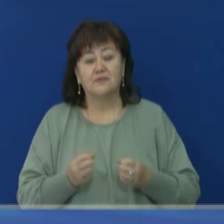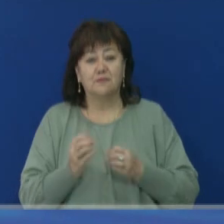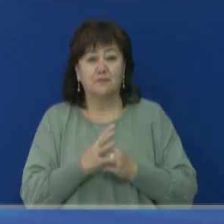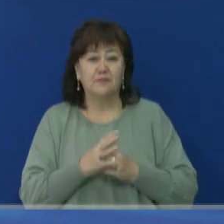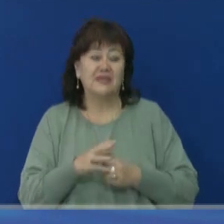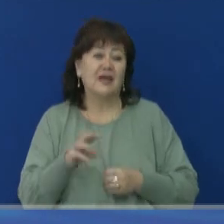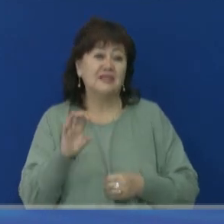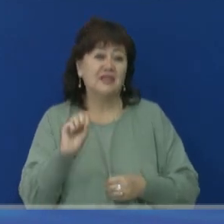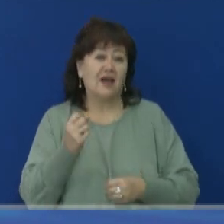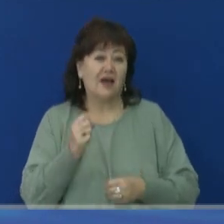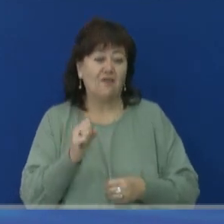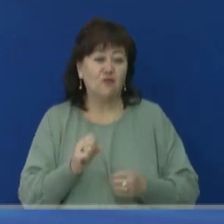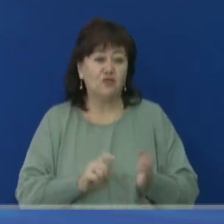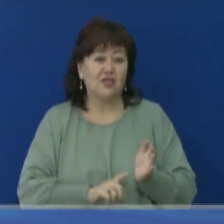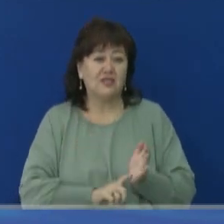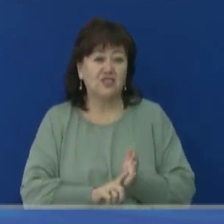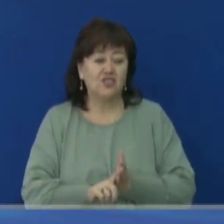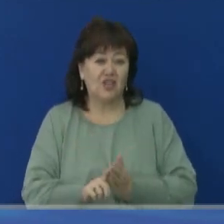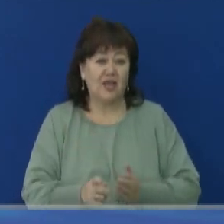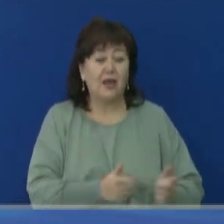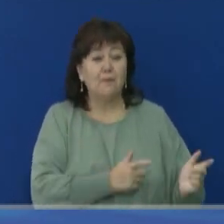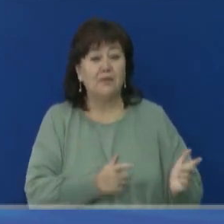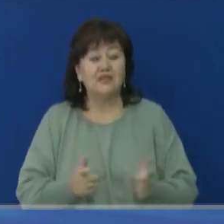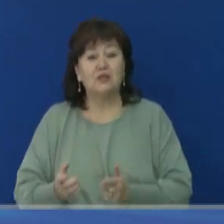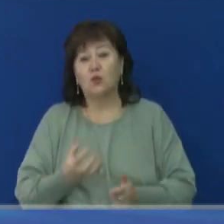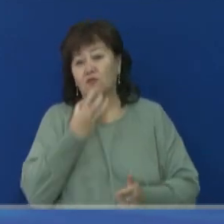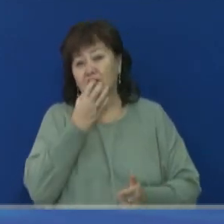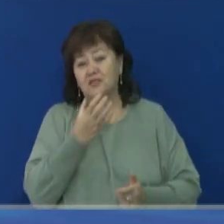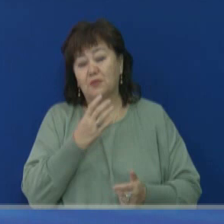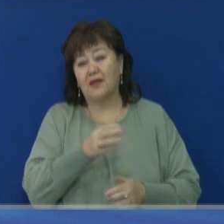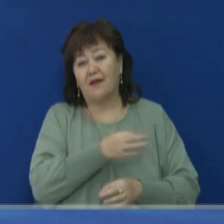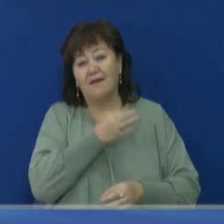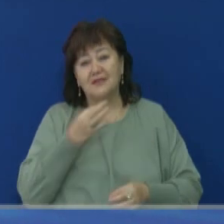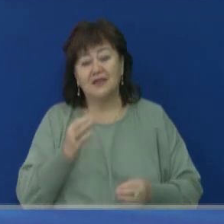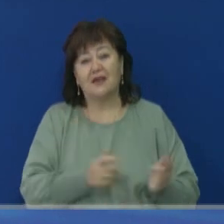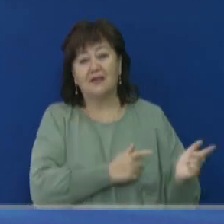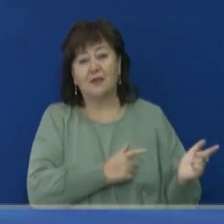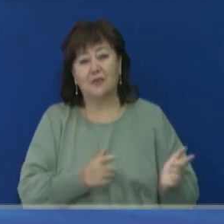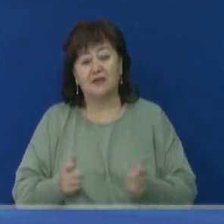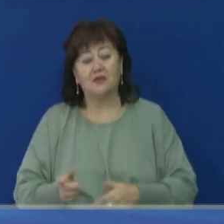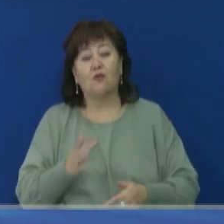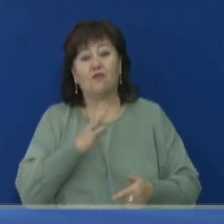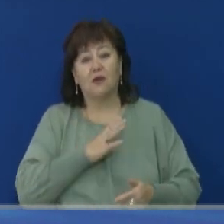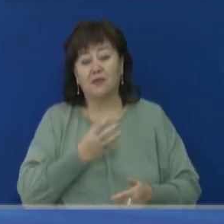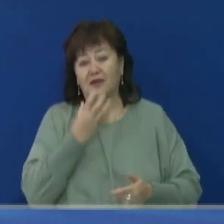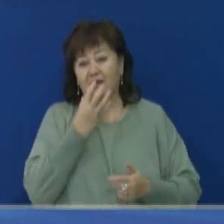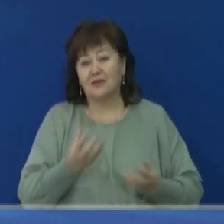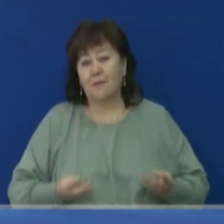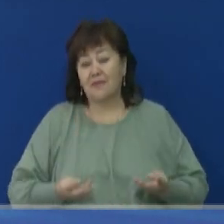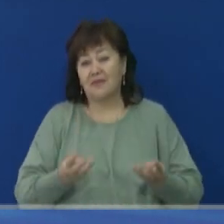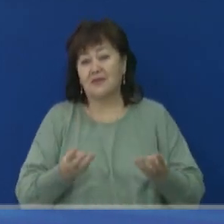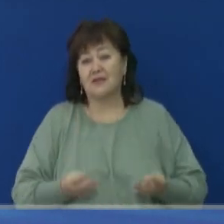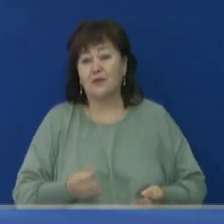15 тамыздан бастап жылу маусына дайындық мақсатында тұрғын үй секторларында жедел алдын алу рейдтік шаралары жүргізілуде. Төтенше жағдайлар